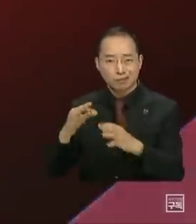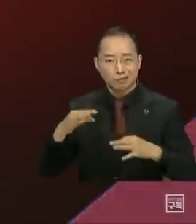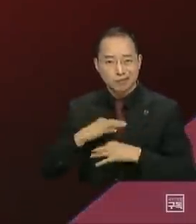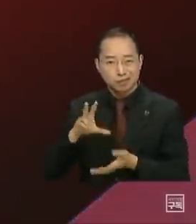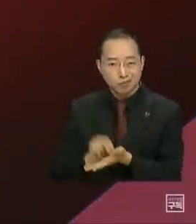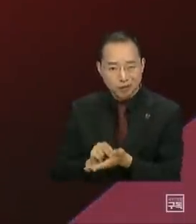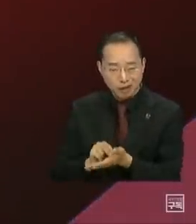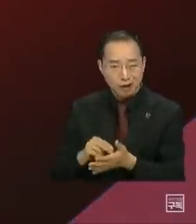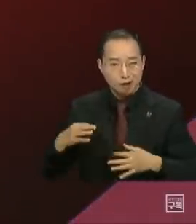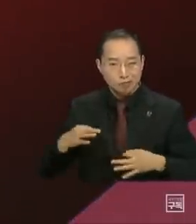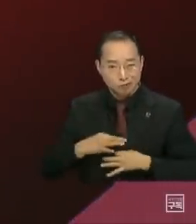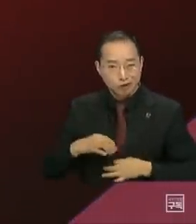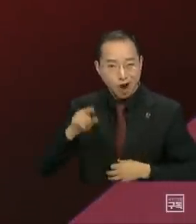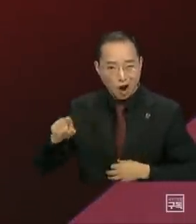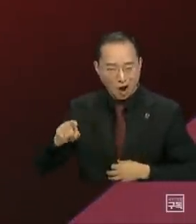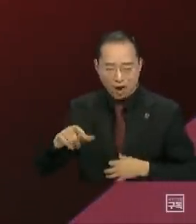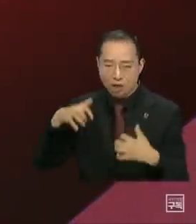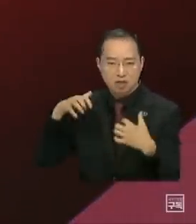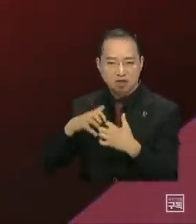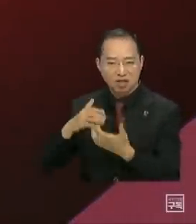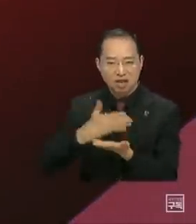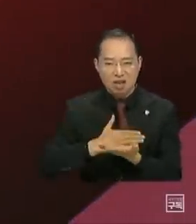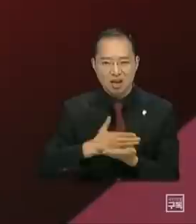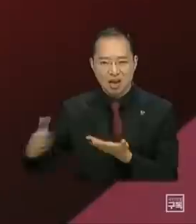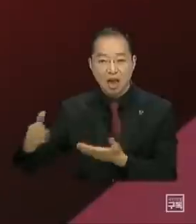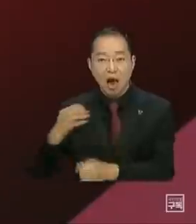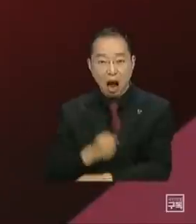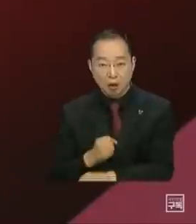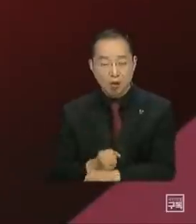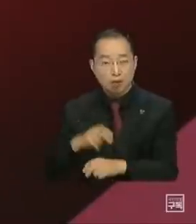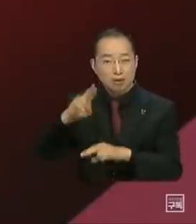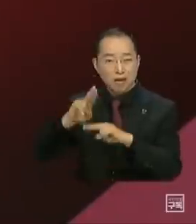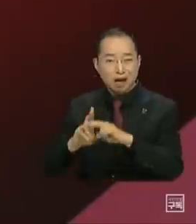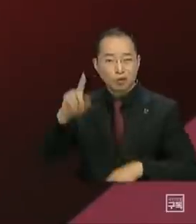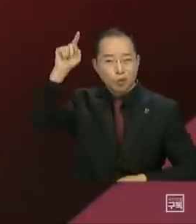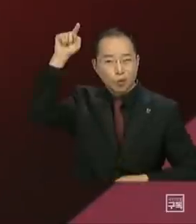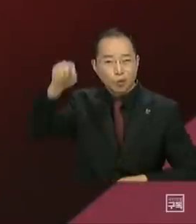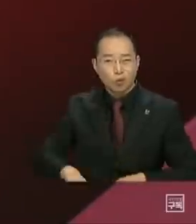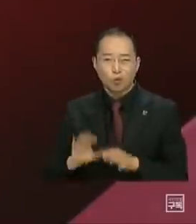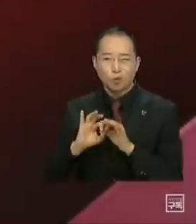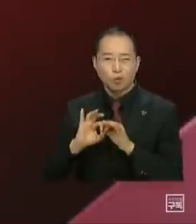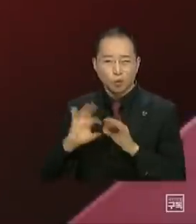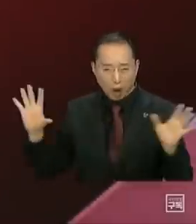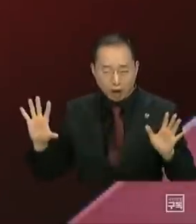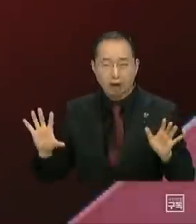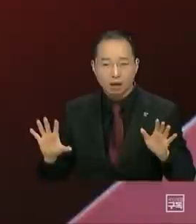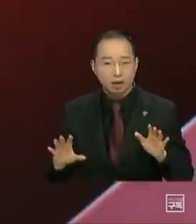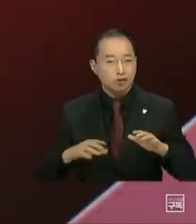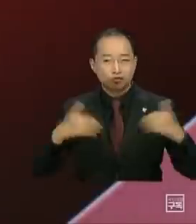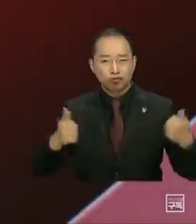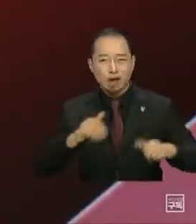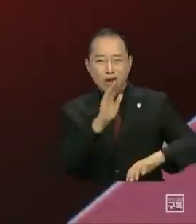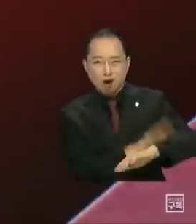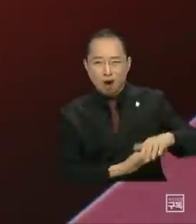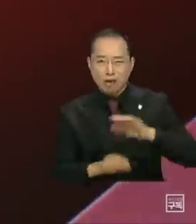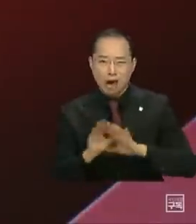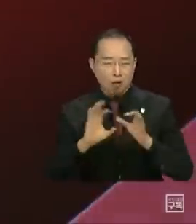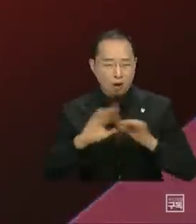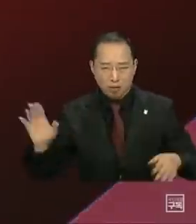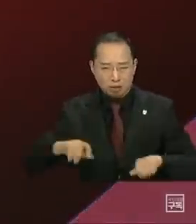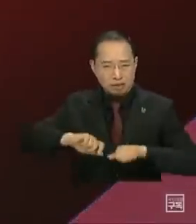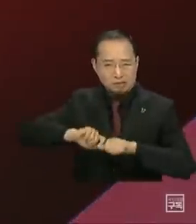비롯해서 부정부패와의 전쟁을 선포하고 지고하를 막론하고 여야를 막론하고